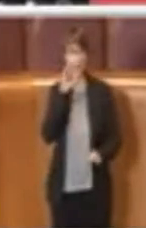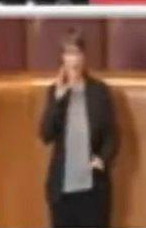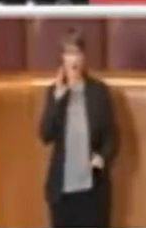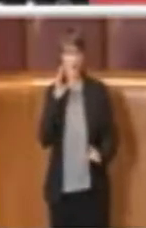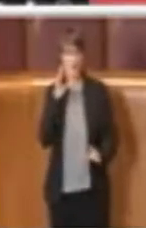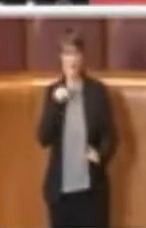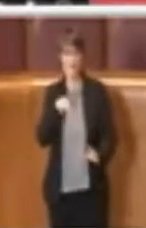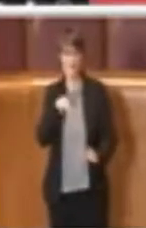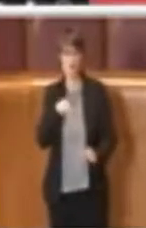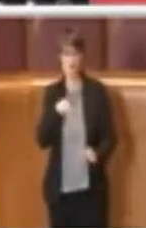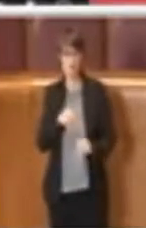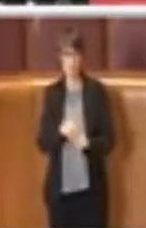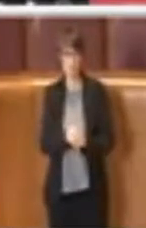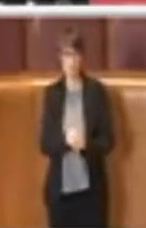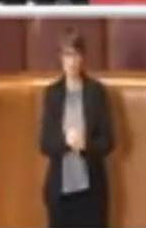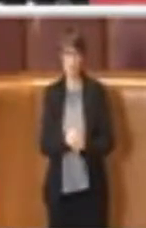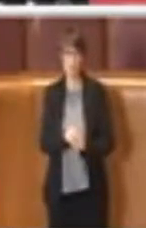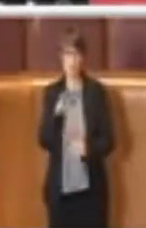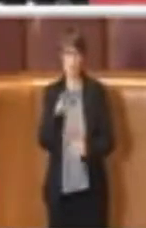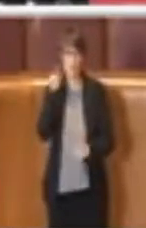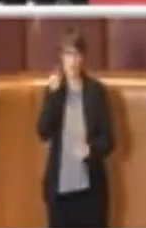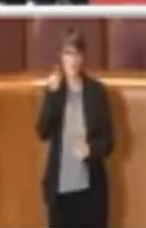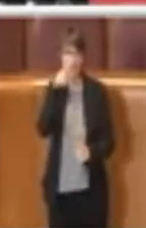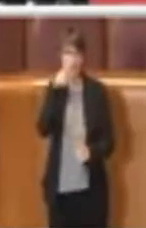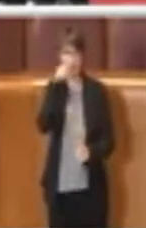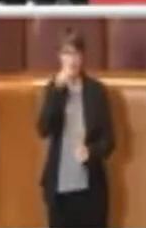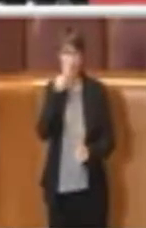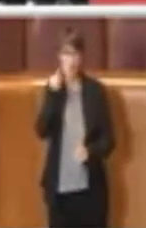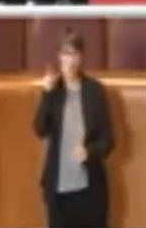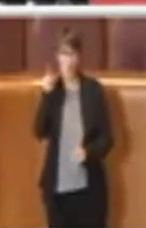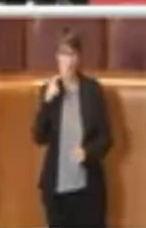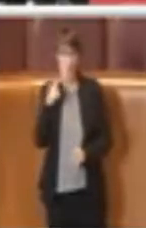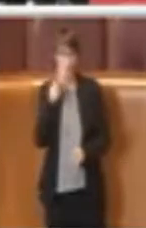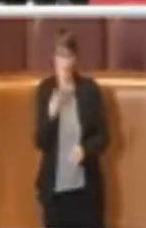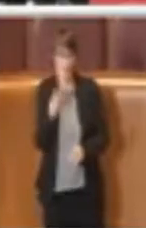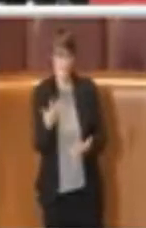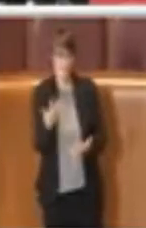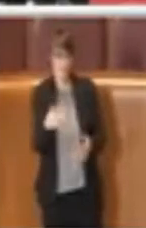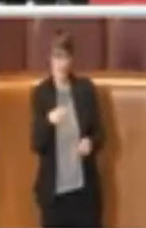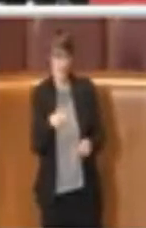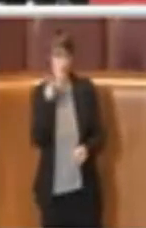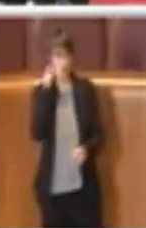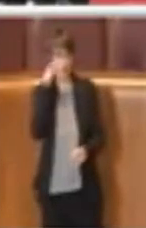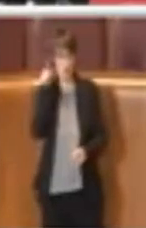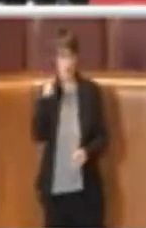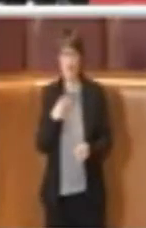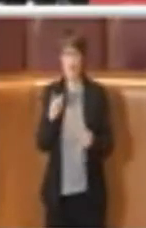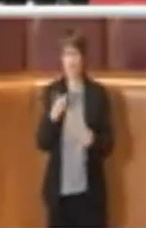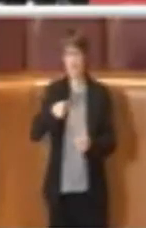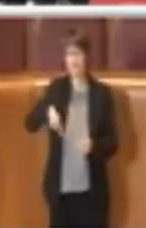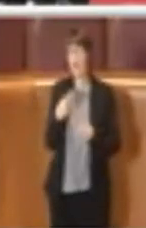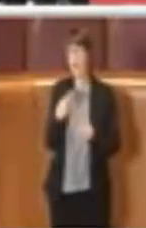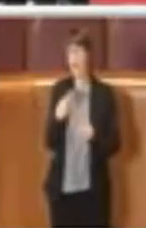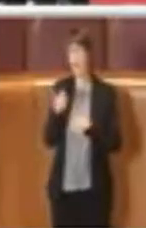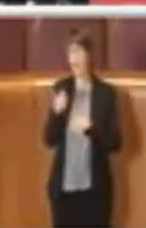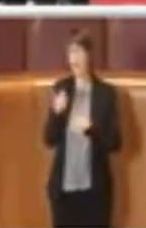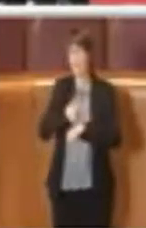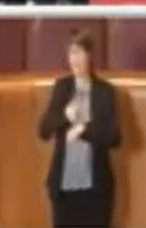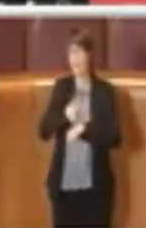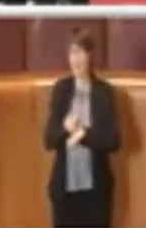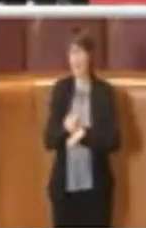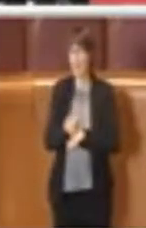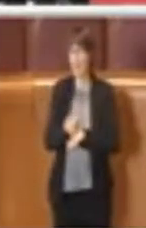parte del Presidente, del Premier Conte e appunto del Governo. Ora però come Roma Capitale noi